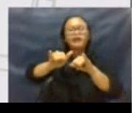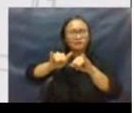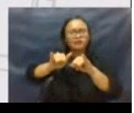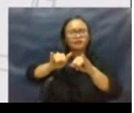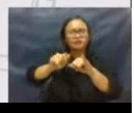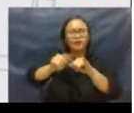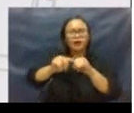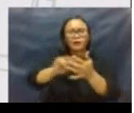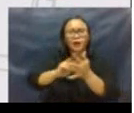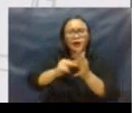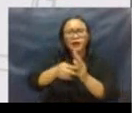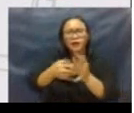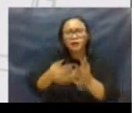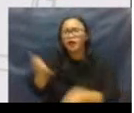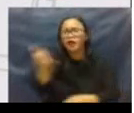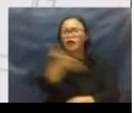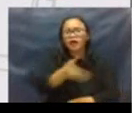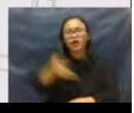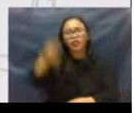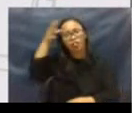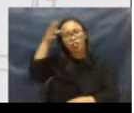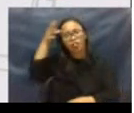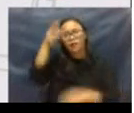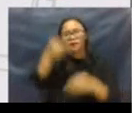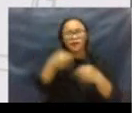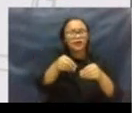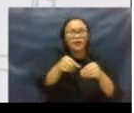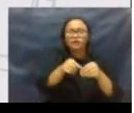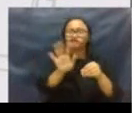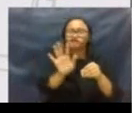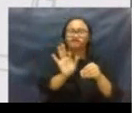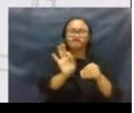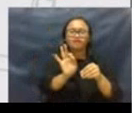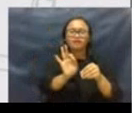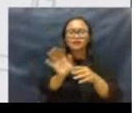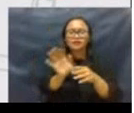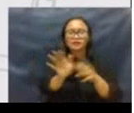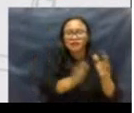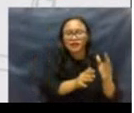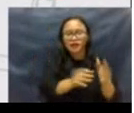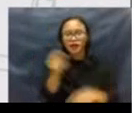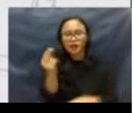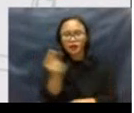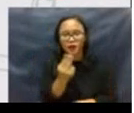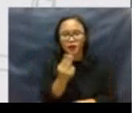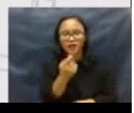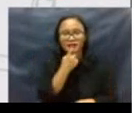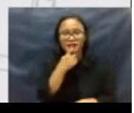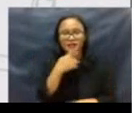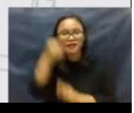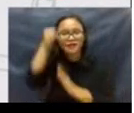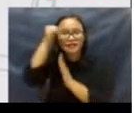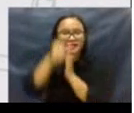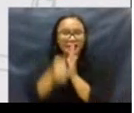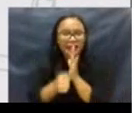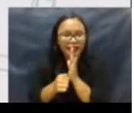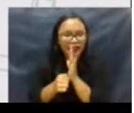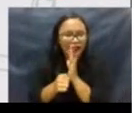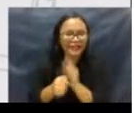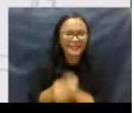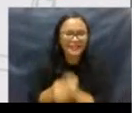belum mendalami materi mereka. Yang kedua adalah aspek detail. Semakin